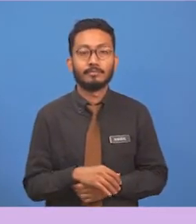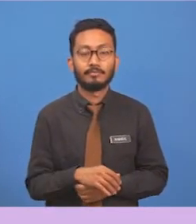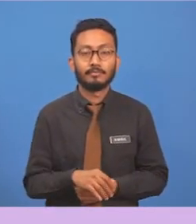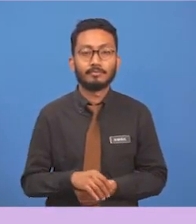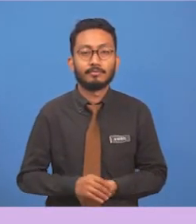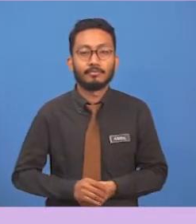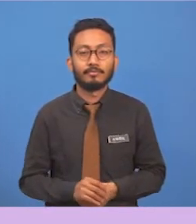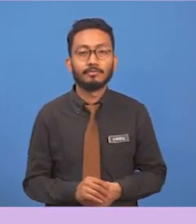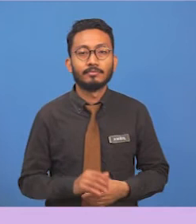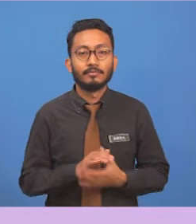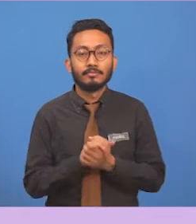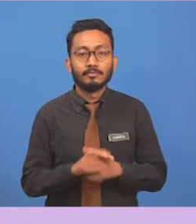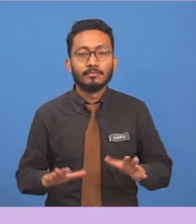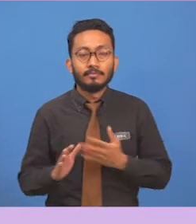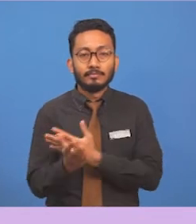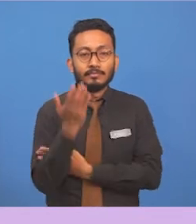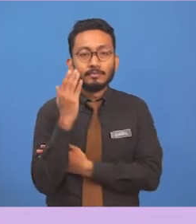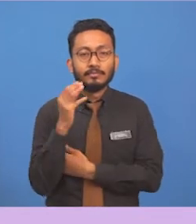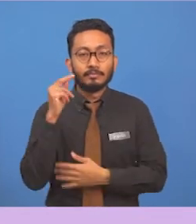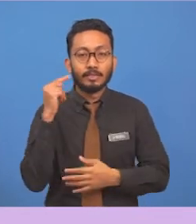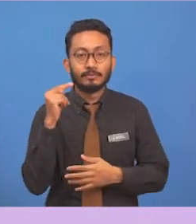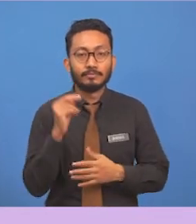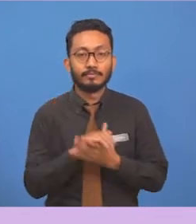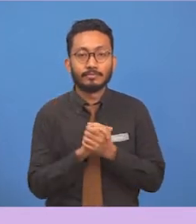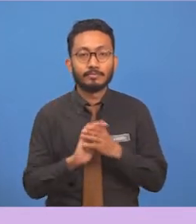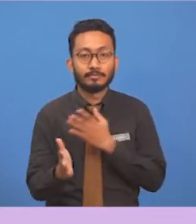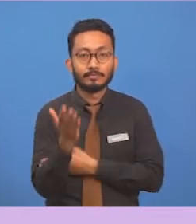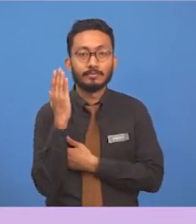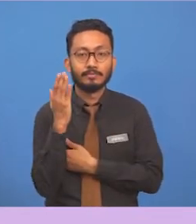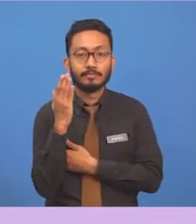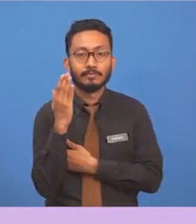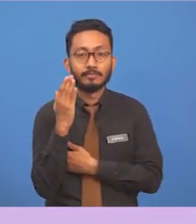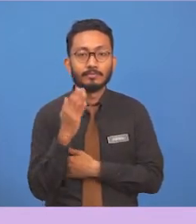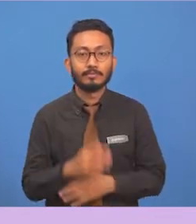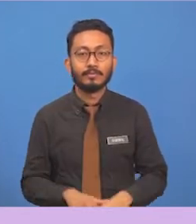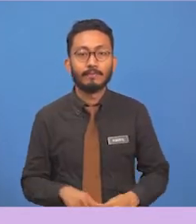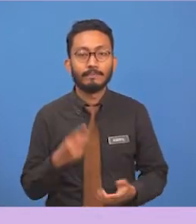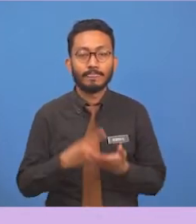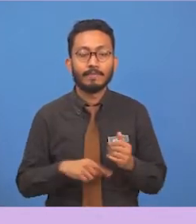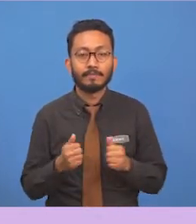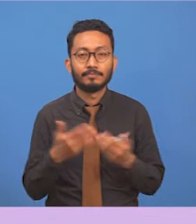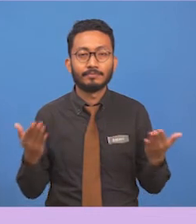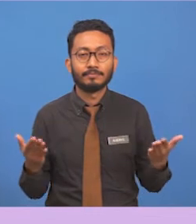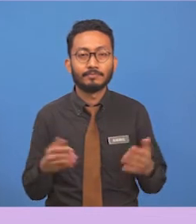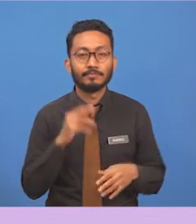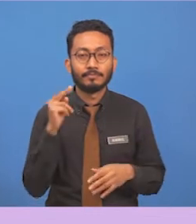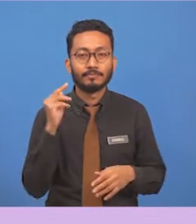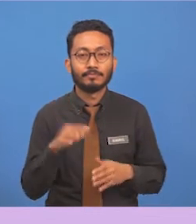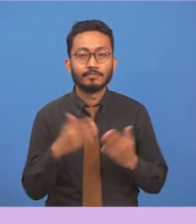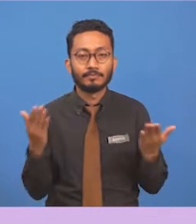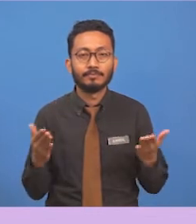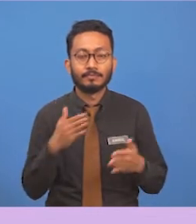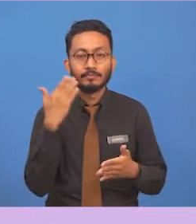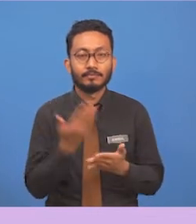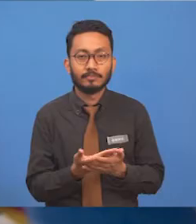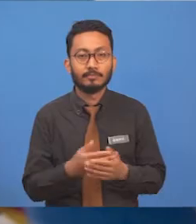Selamat pagi kelinci sama pagi Adek apa kabar play kabar bayi adik